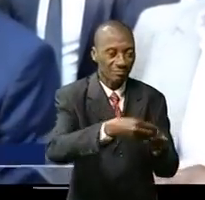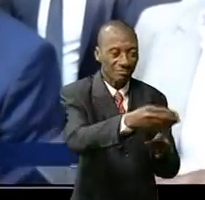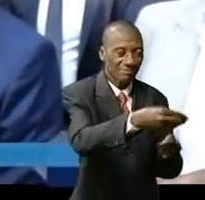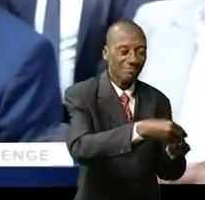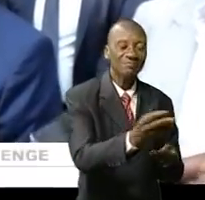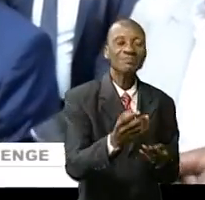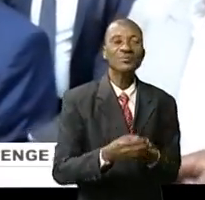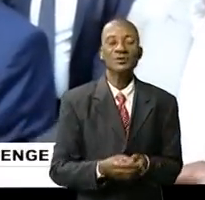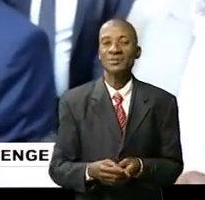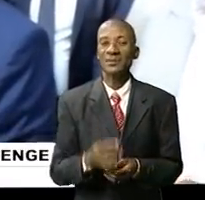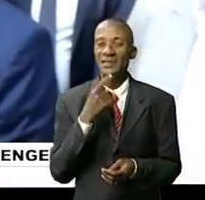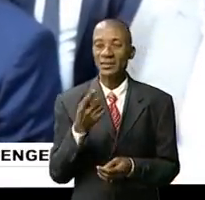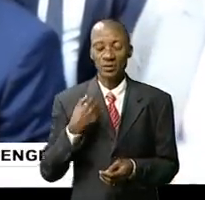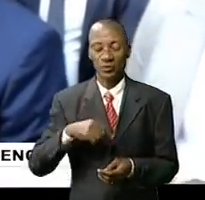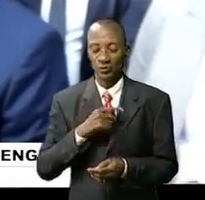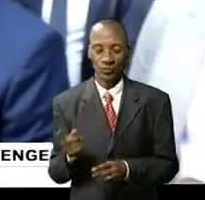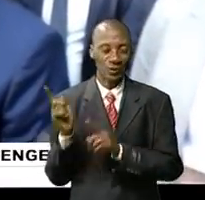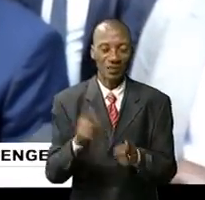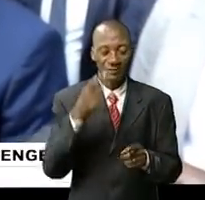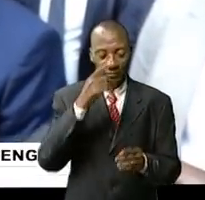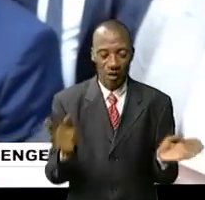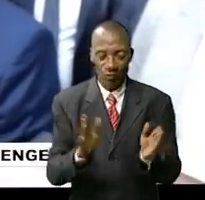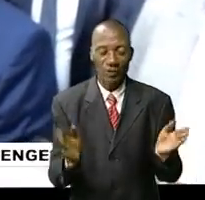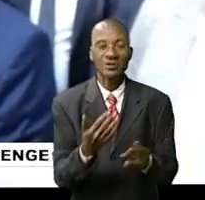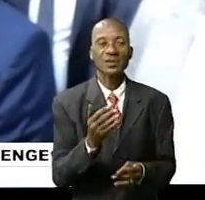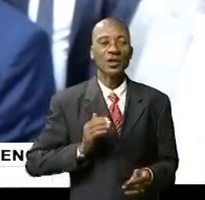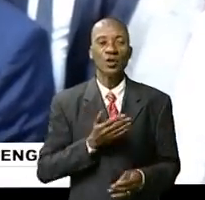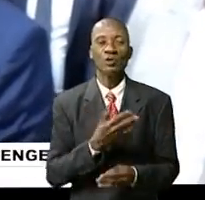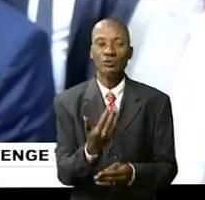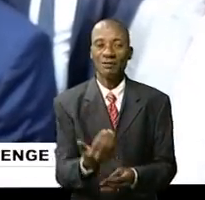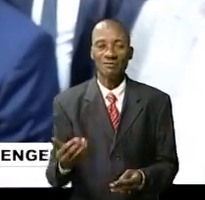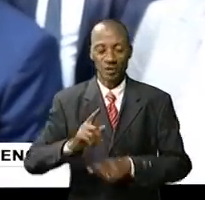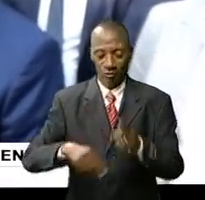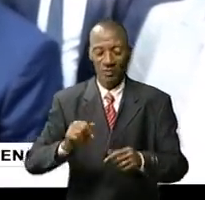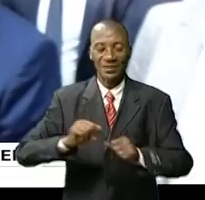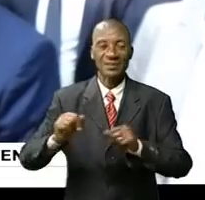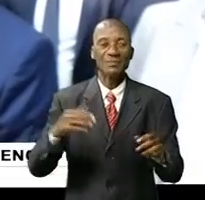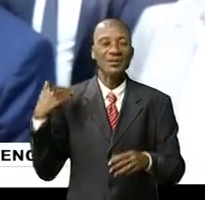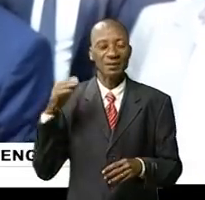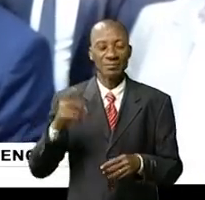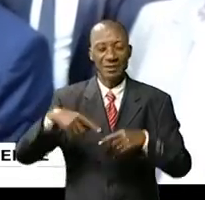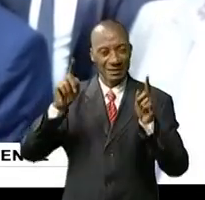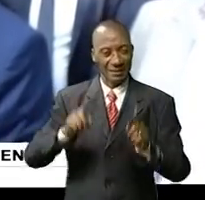encourager nos enfants qui vont passer ces épreuves. Ça a été une année difficile